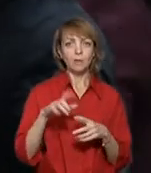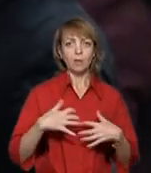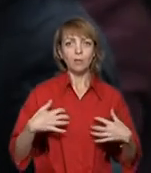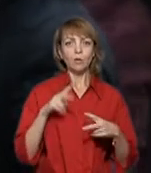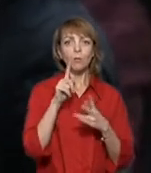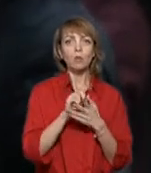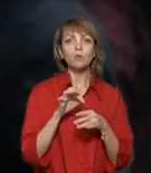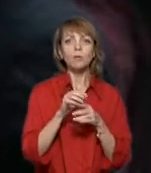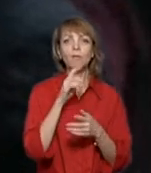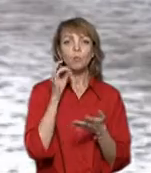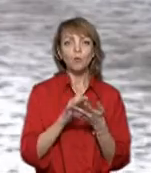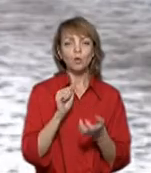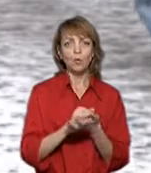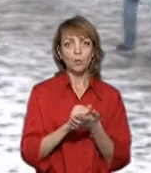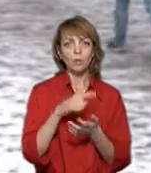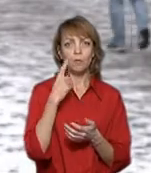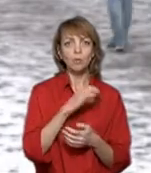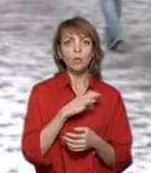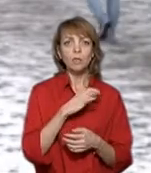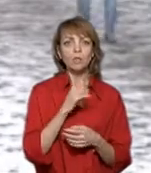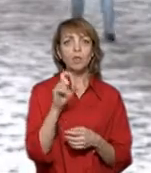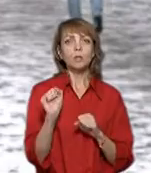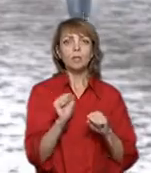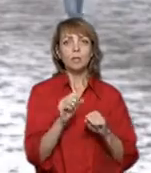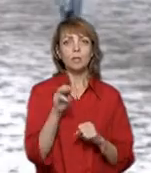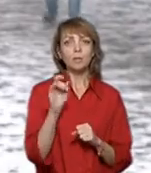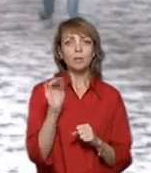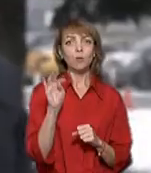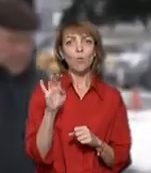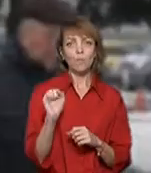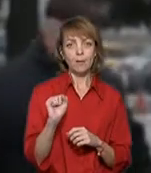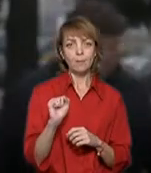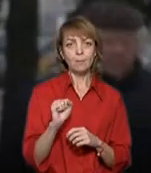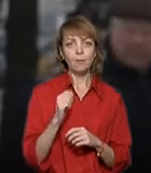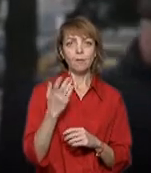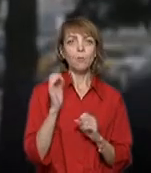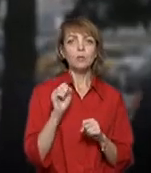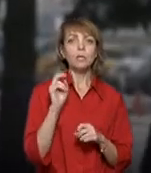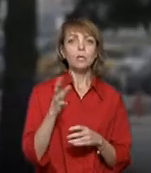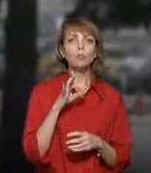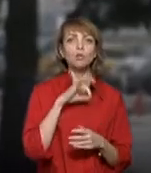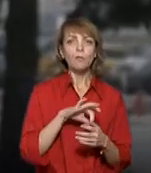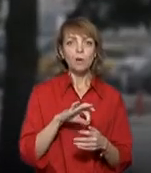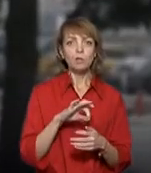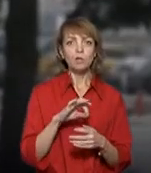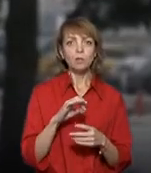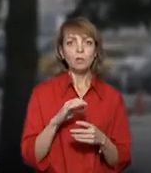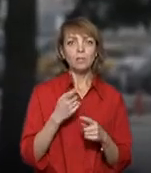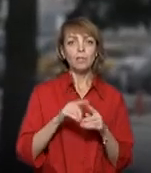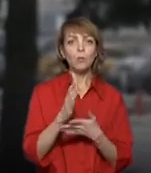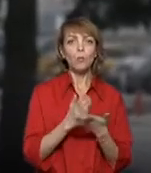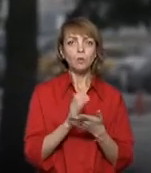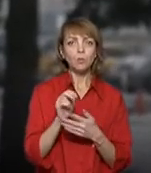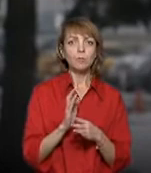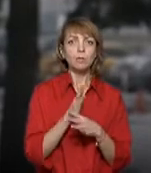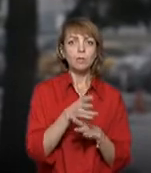носити відповідні документи, каже юристка та зоозахисниця Марина Суркова. Ви можете, як споживач цих послуг, ви можете